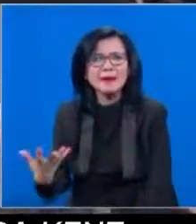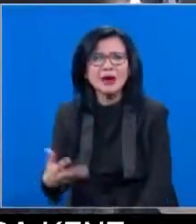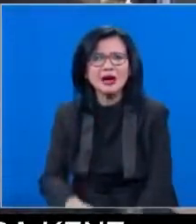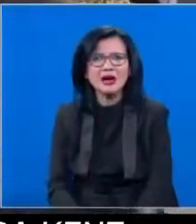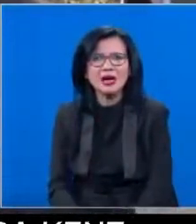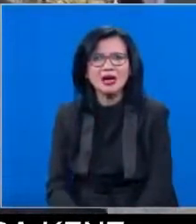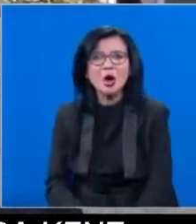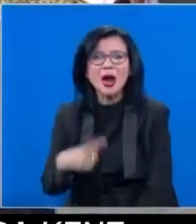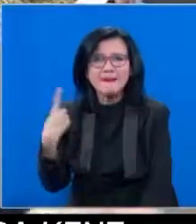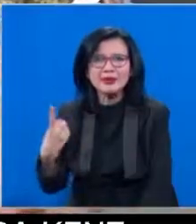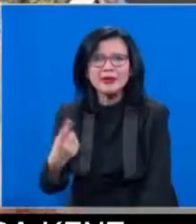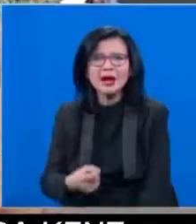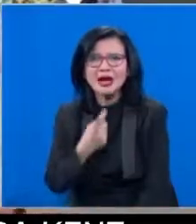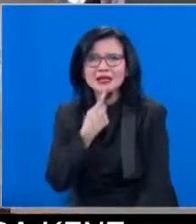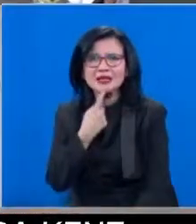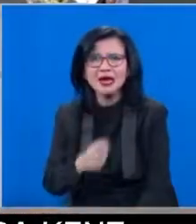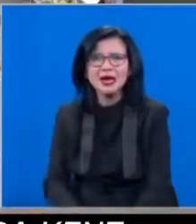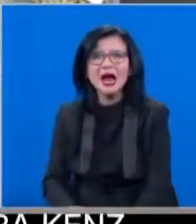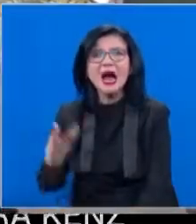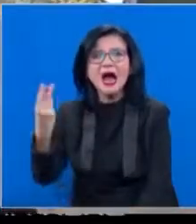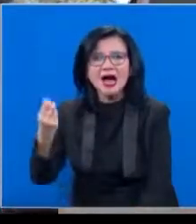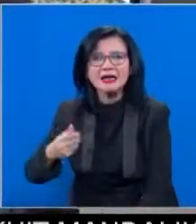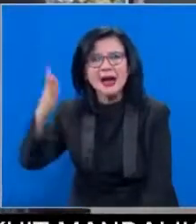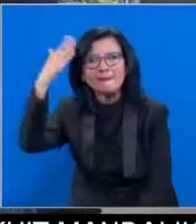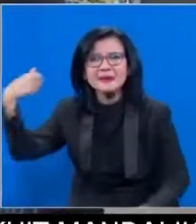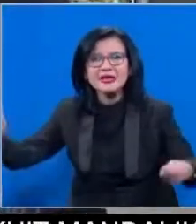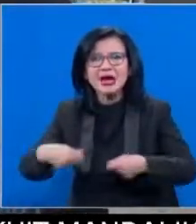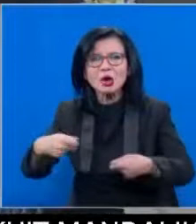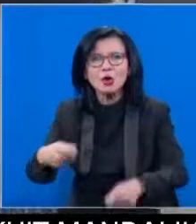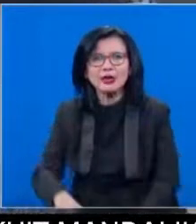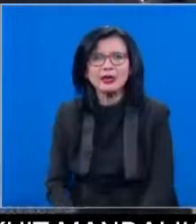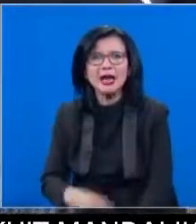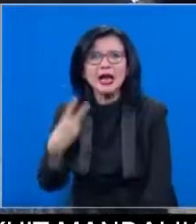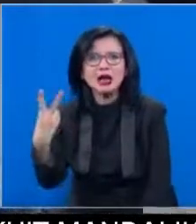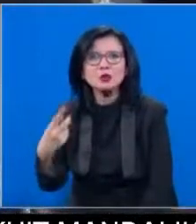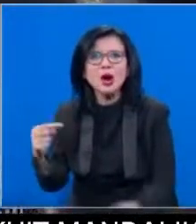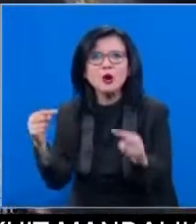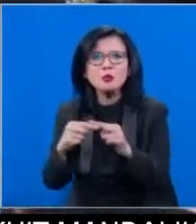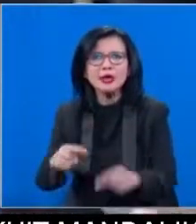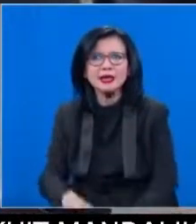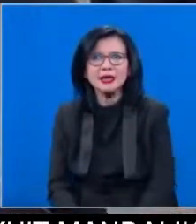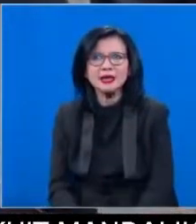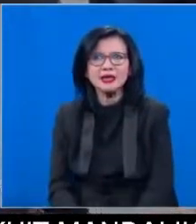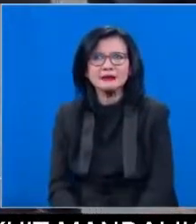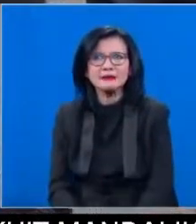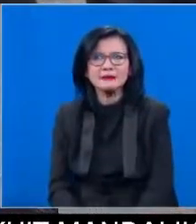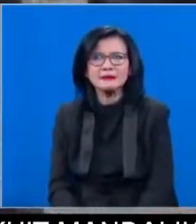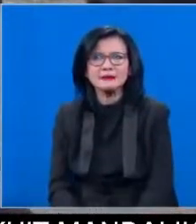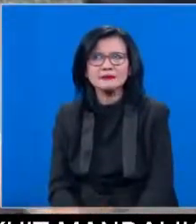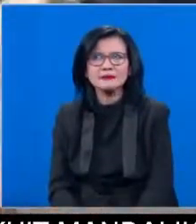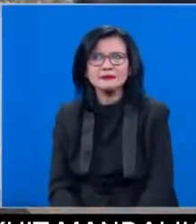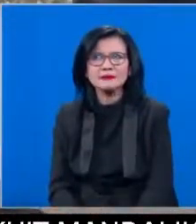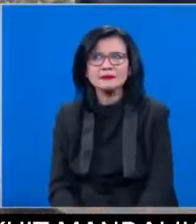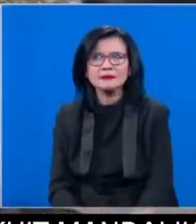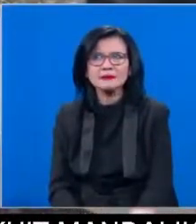yang pertama yaitu terkait dengan harga eceran tertinggi dan yang kedua itu terkait dengan Sisi Lain dua